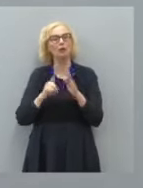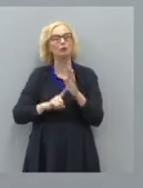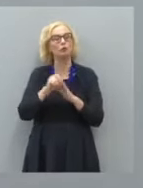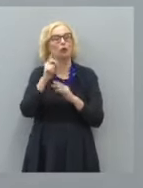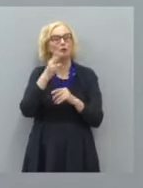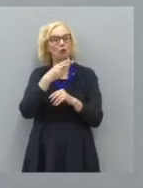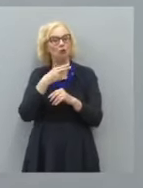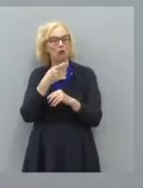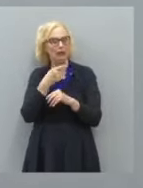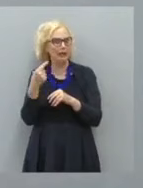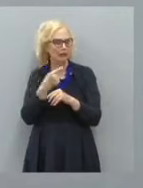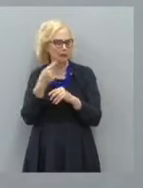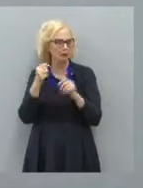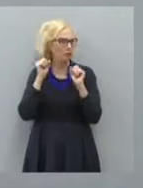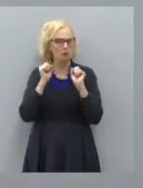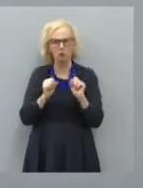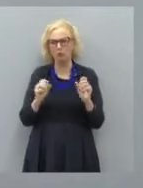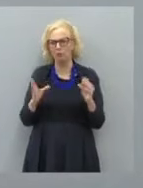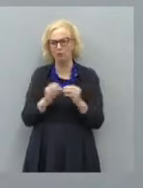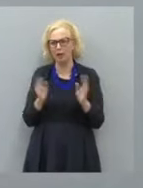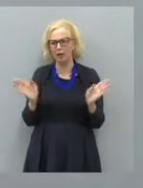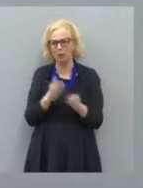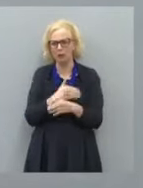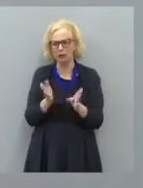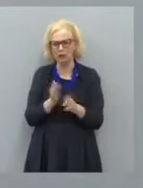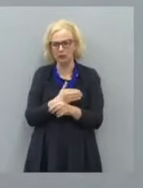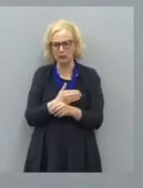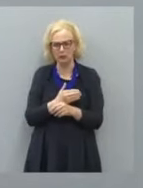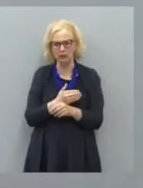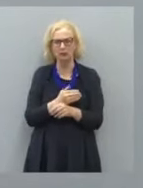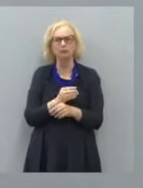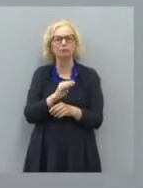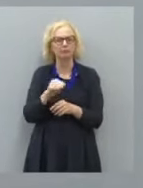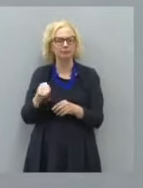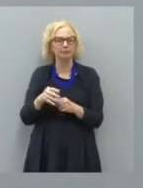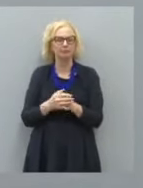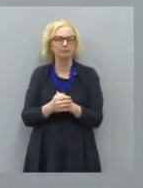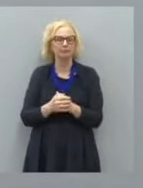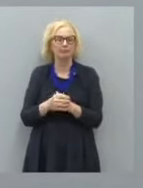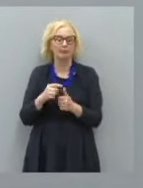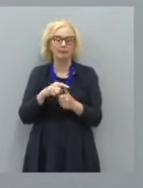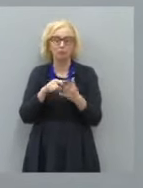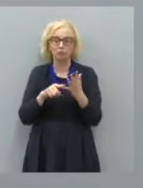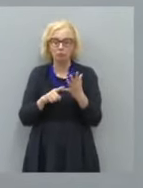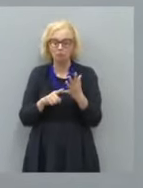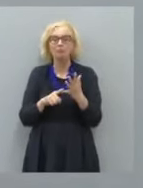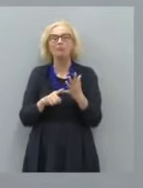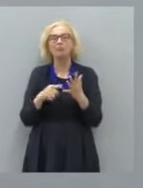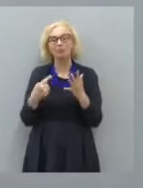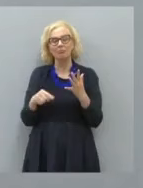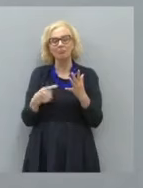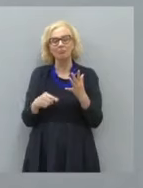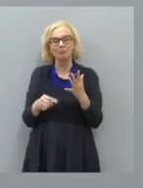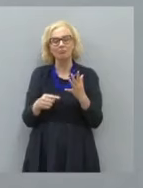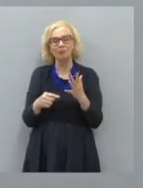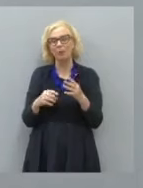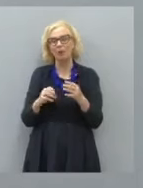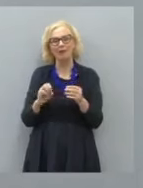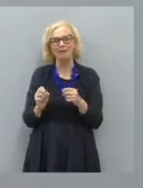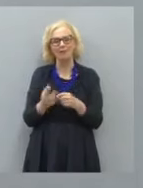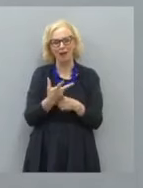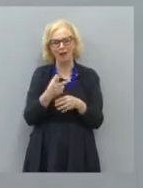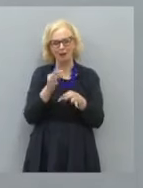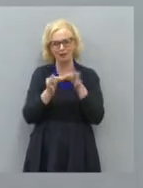ormai in tour in qualunque posto sia turistico o meno questi sono gli aspetti in maniera diciamo veloce